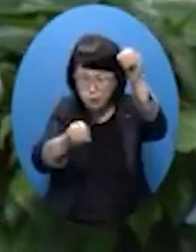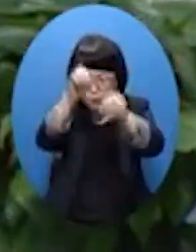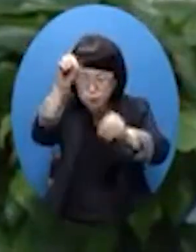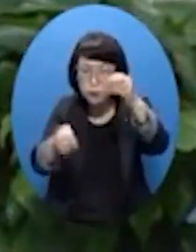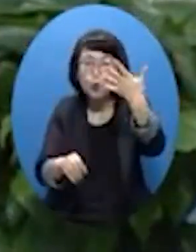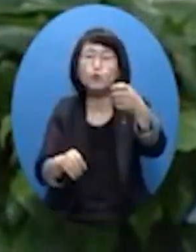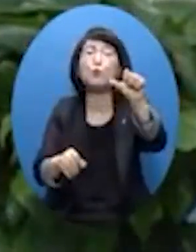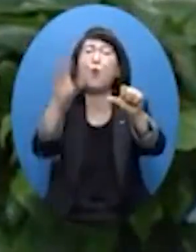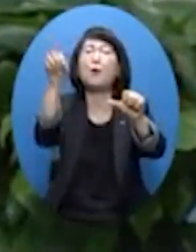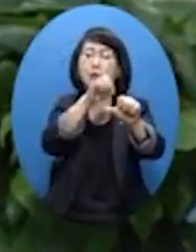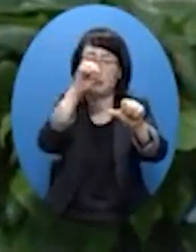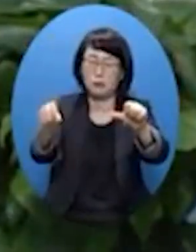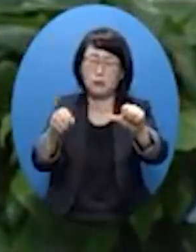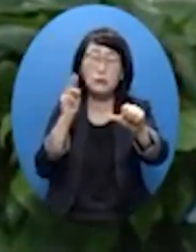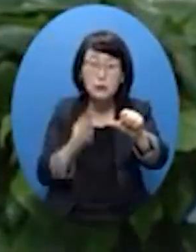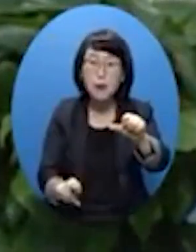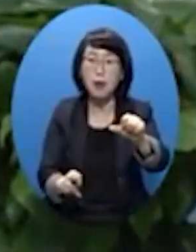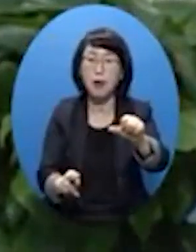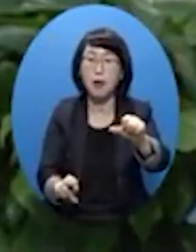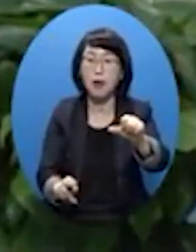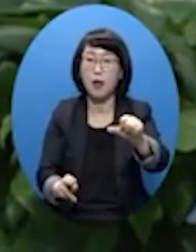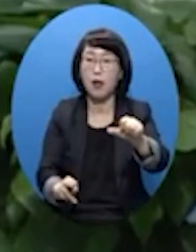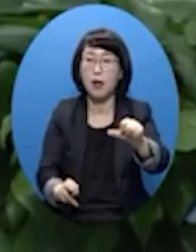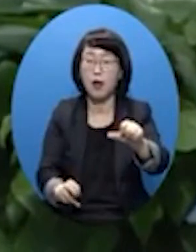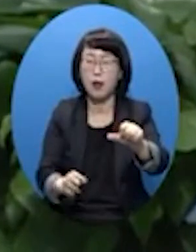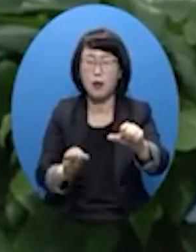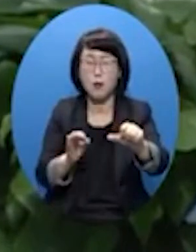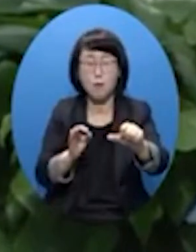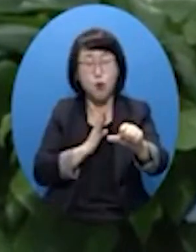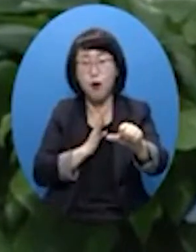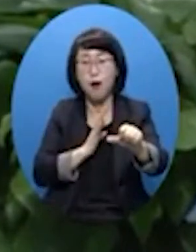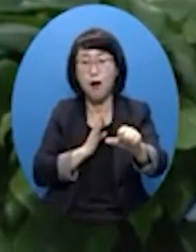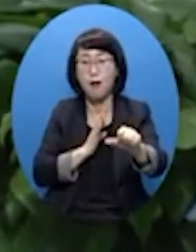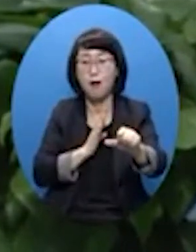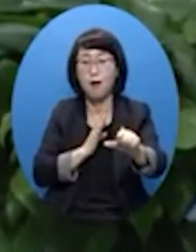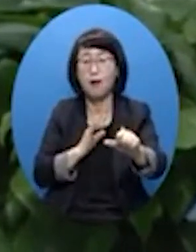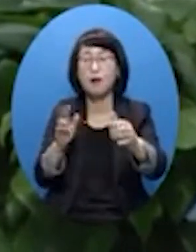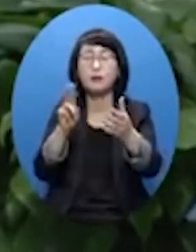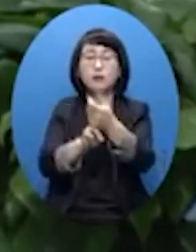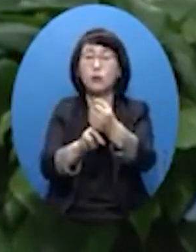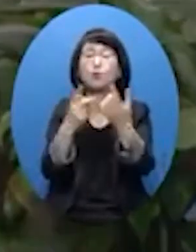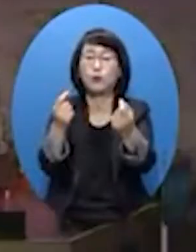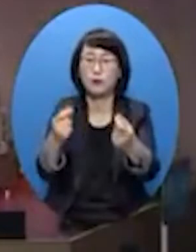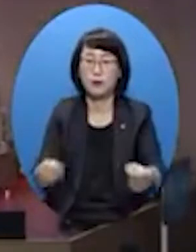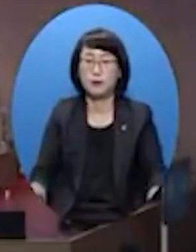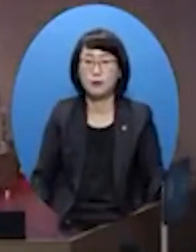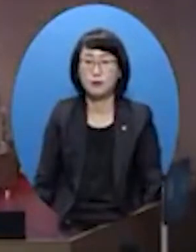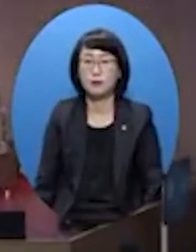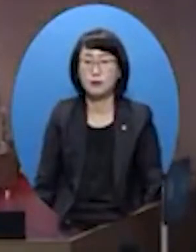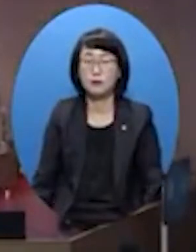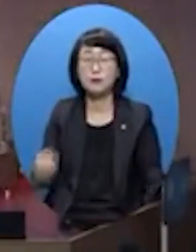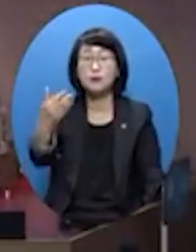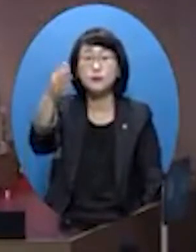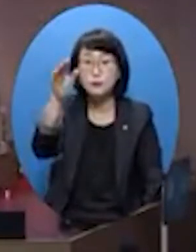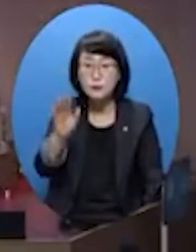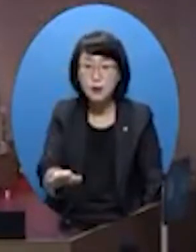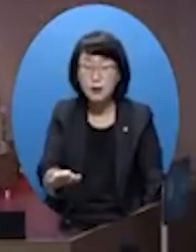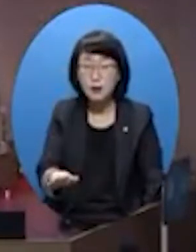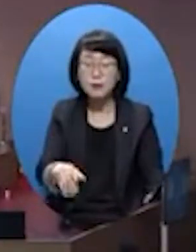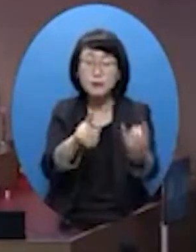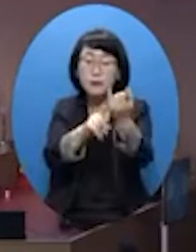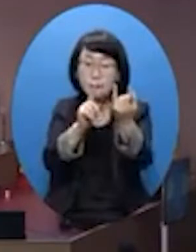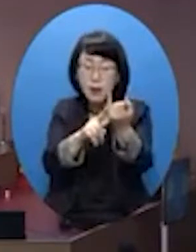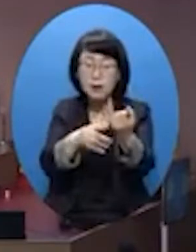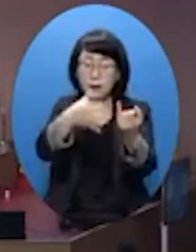95% 가 되는 곳에 이뤄낸 놀라운 사랑의 기적이 얻습니다 그러나 임석 을 사람은 그